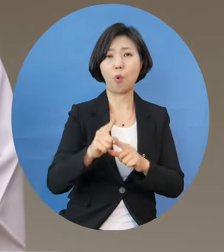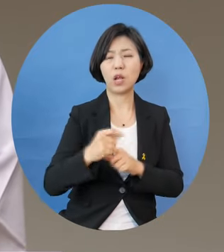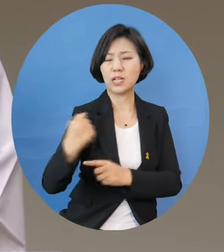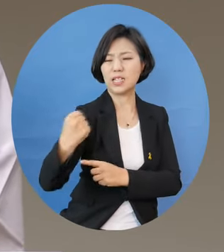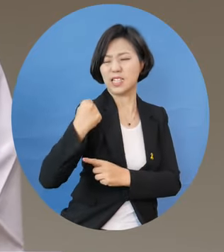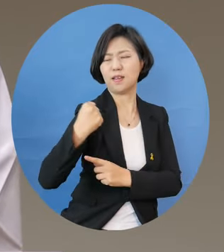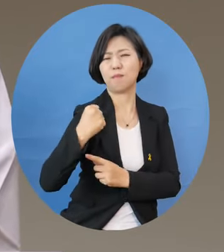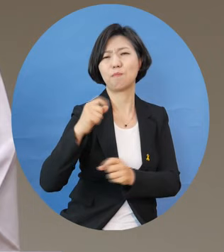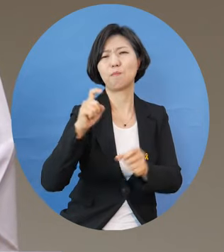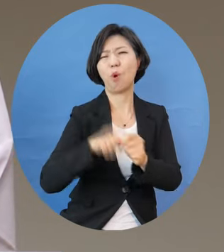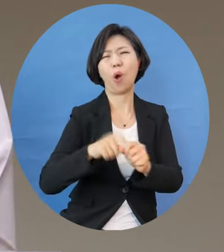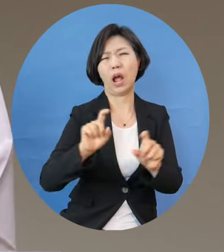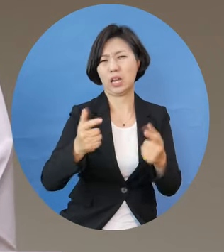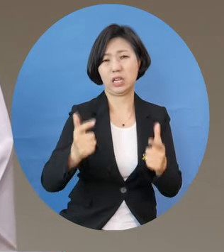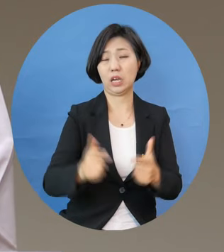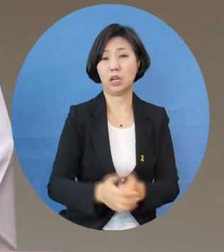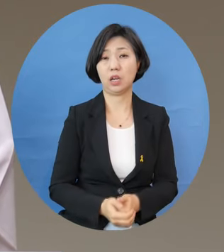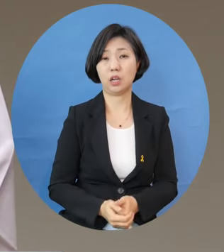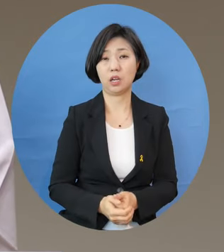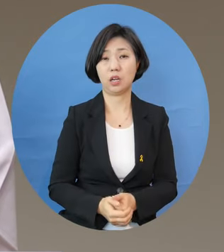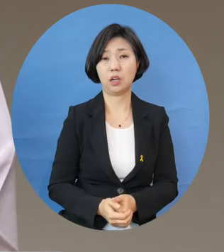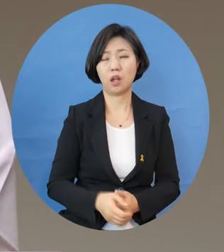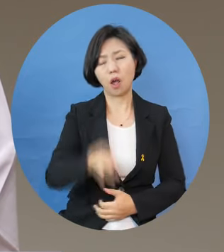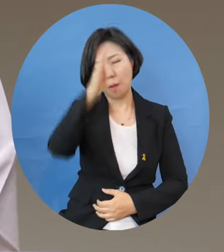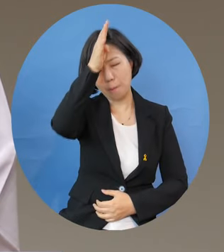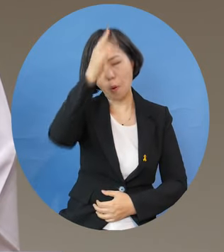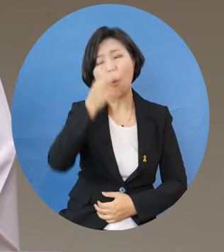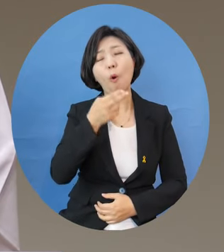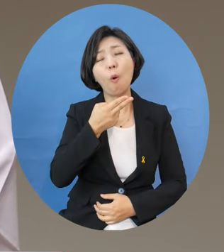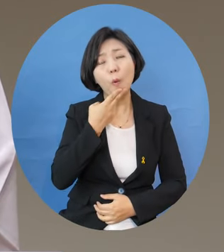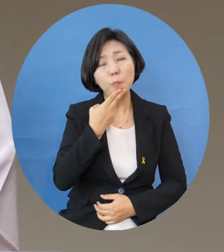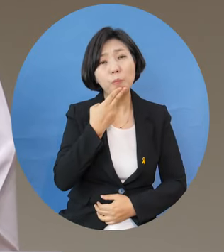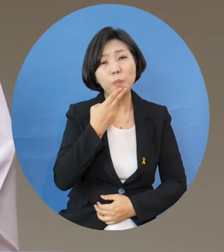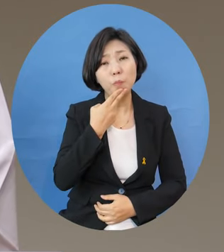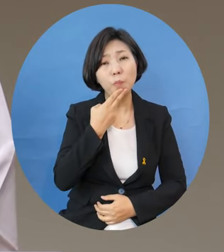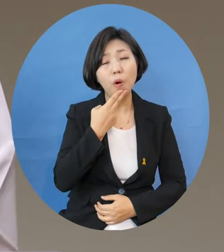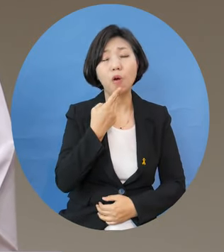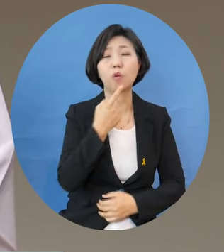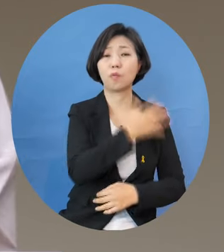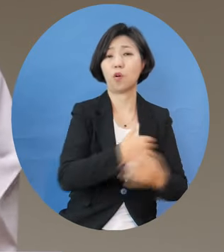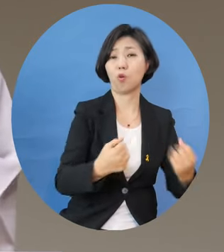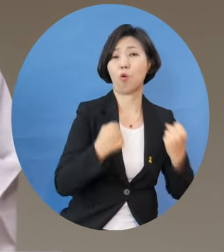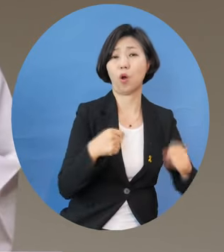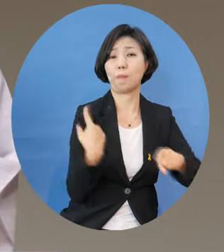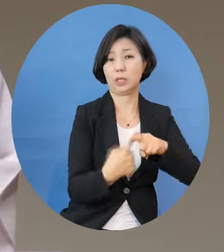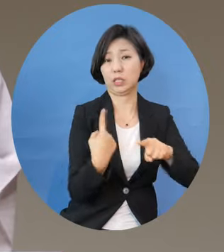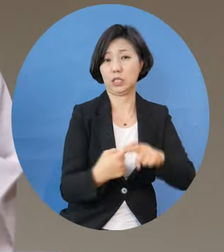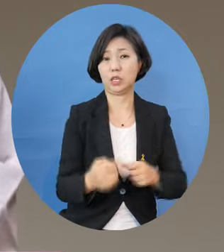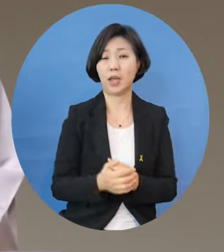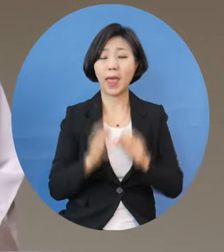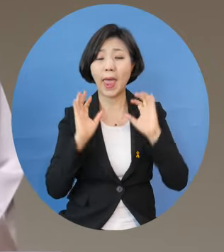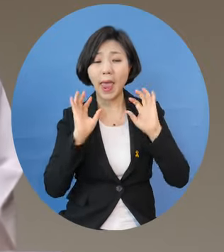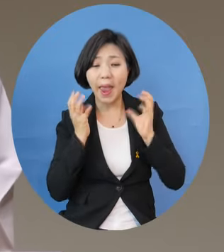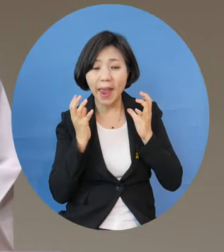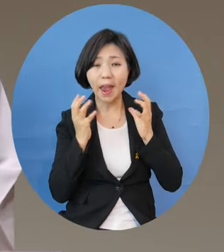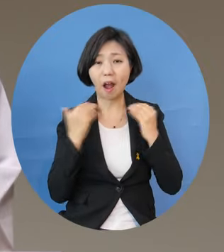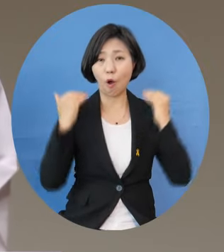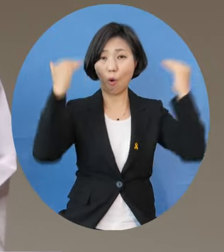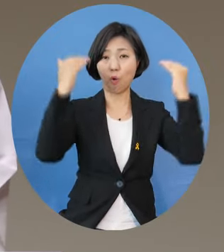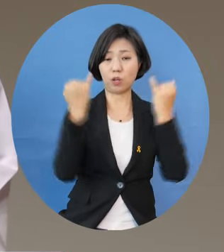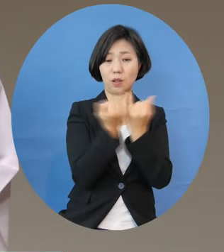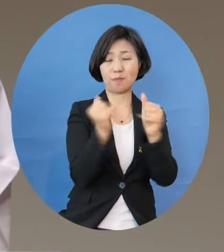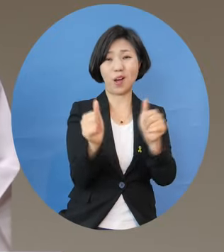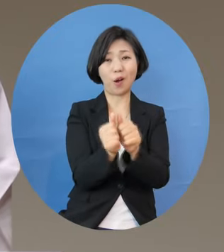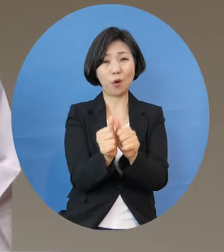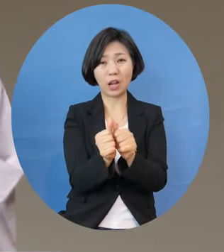않습니다. 어떤 게 건강한 거예요? 안 아픈 게 건강한 거예요. 맞습니까? 그러니까 애고 어른이고 남자고 여자고